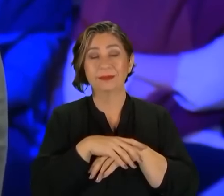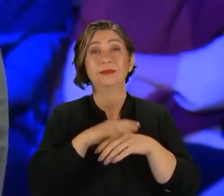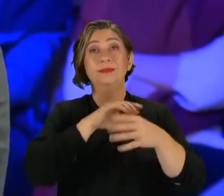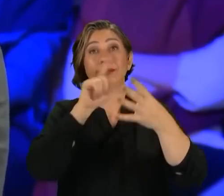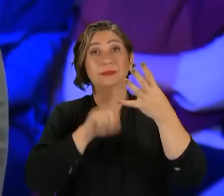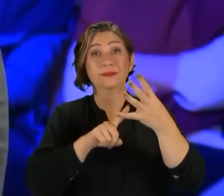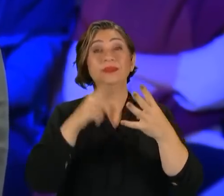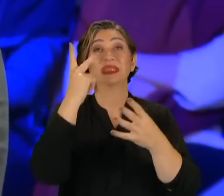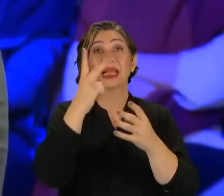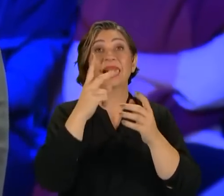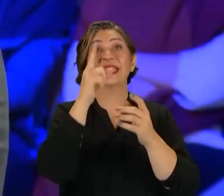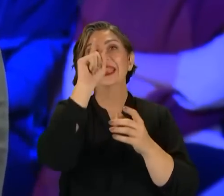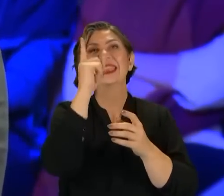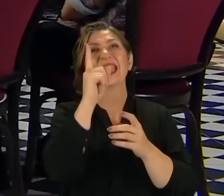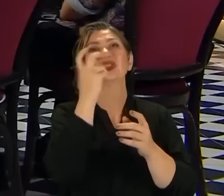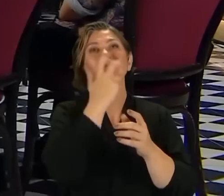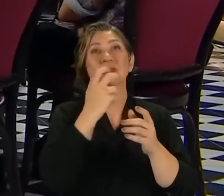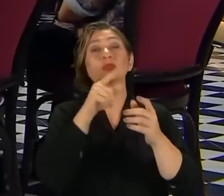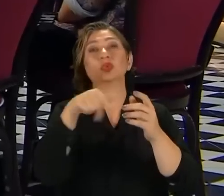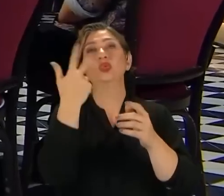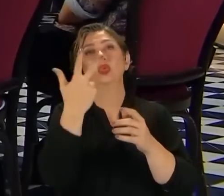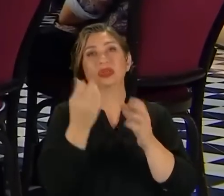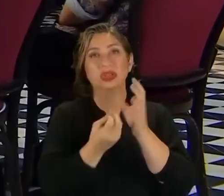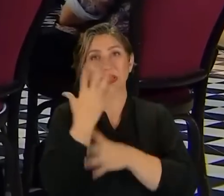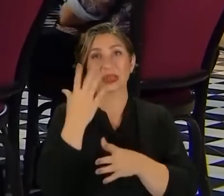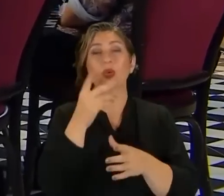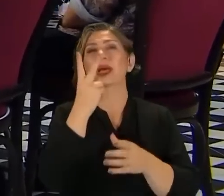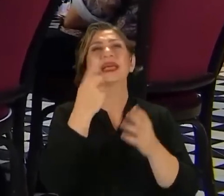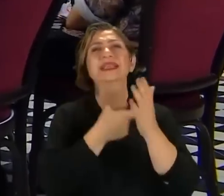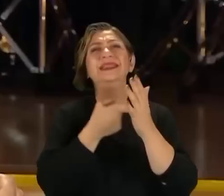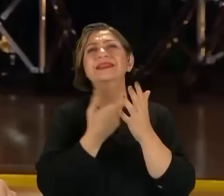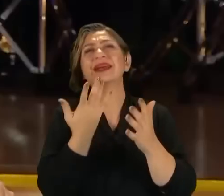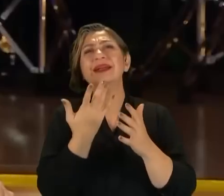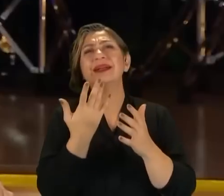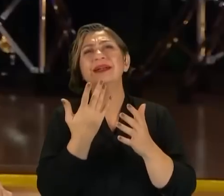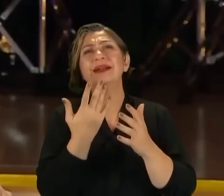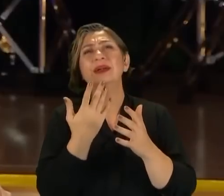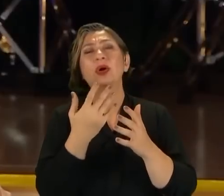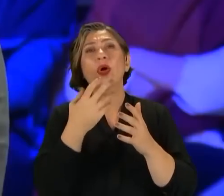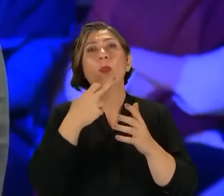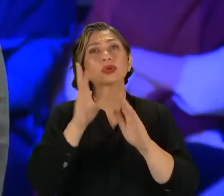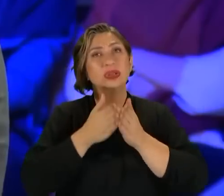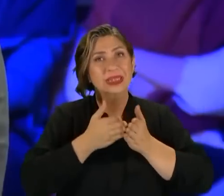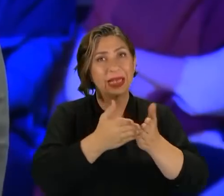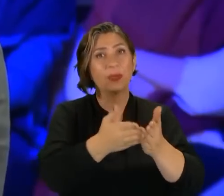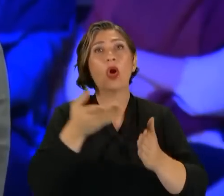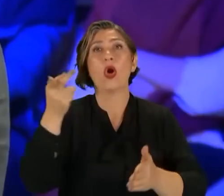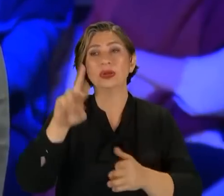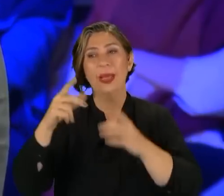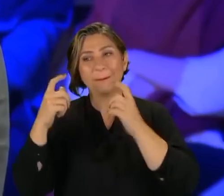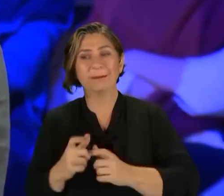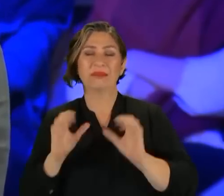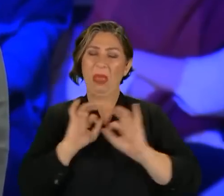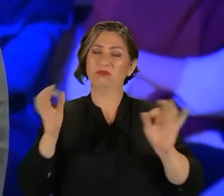Travma'dan sonra da iki tane single'ımız var. Evet. Şimdi de üçüncü çıkacak. O iki single isimlerini söyler misin? Boş Gemiler ve Ölsem